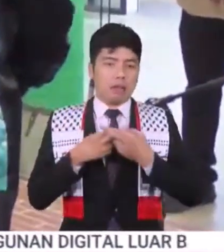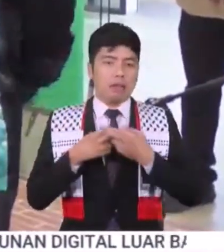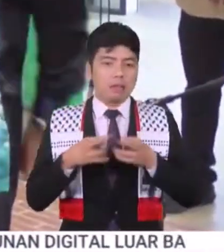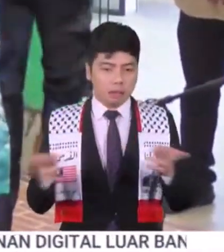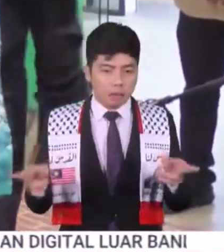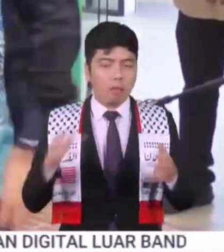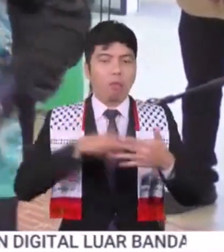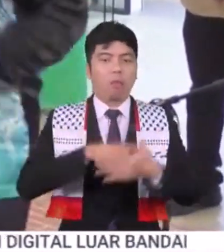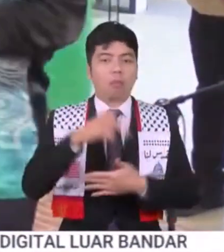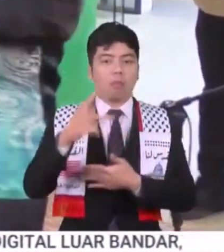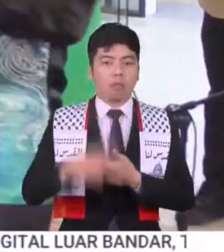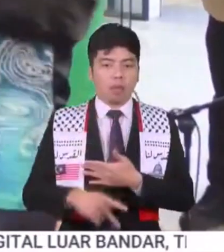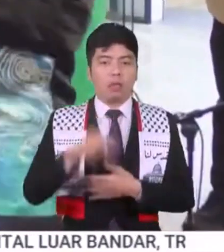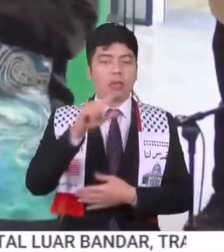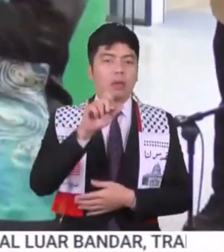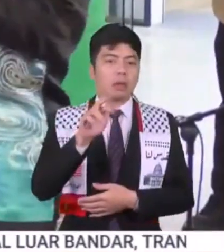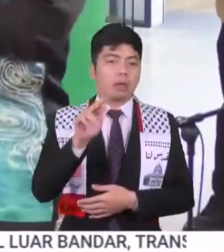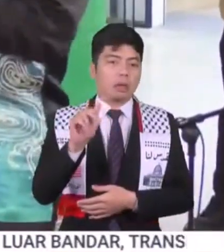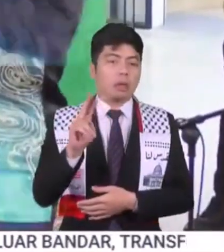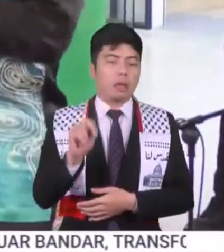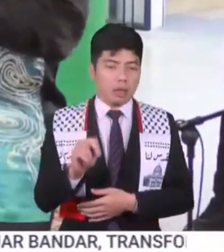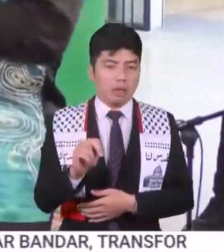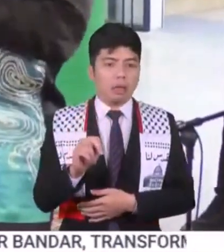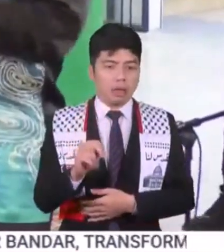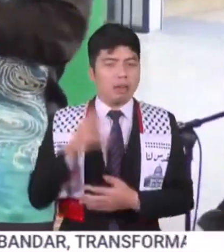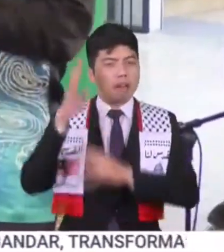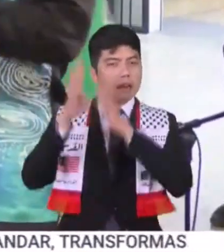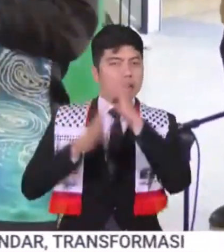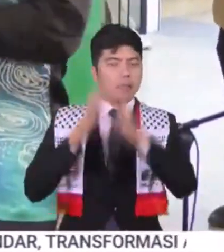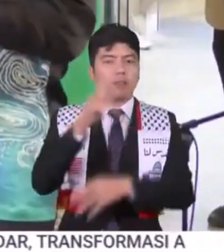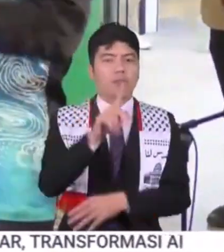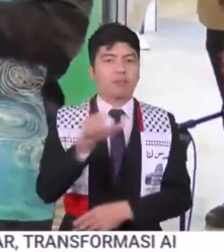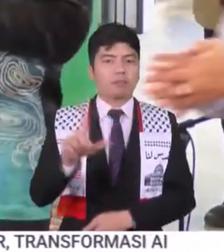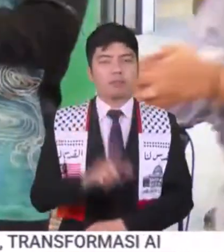berkata demikian selepas merasmikan pelancaran program Geran Kreatif KL di Ibu Negara.